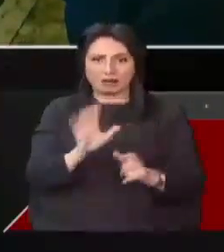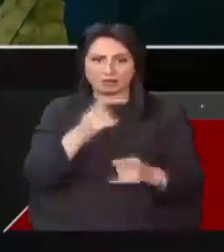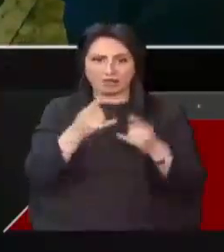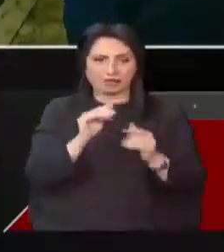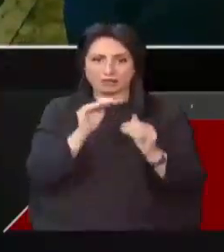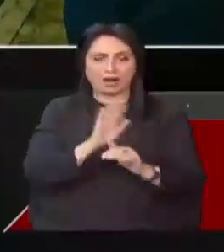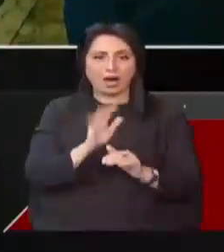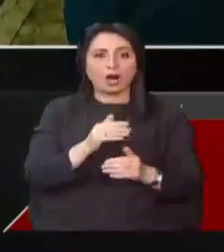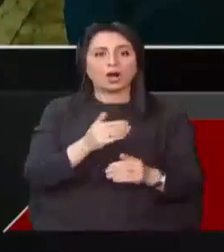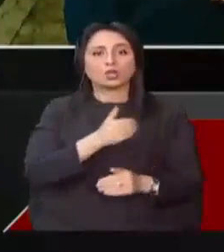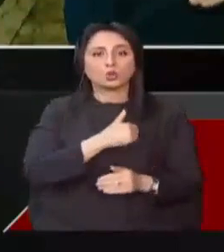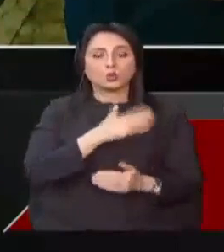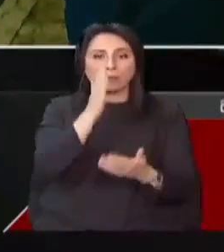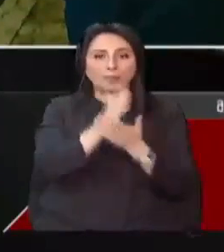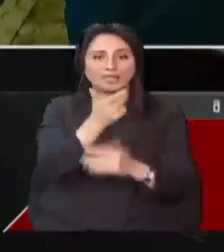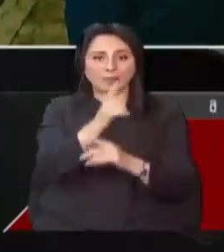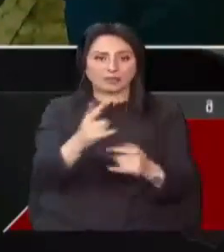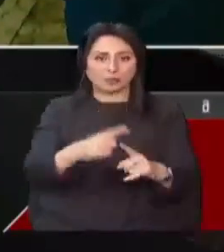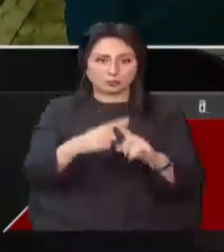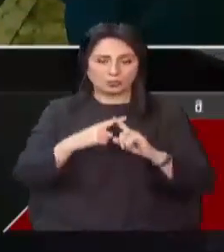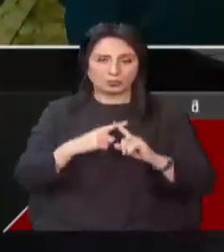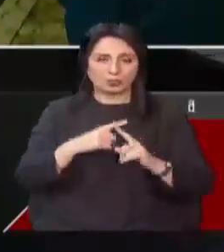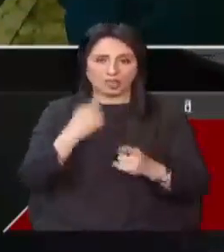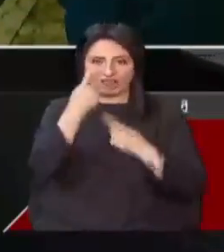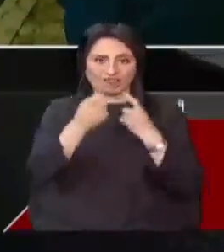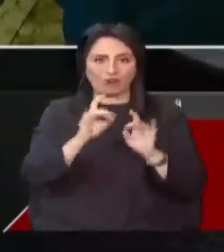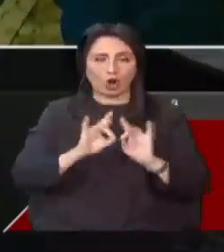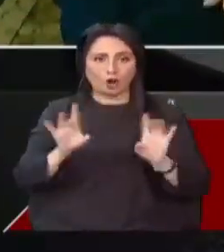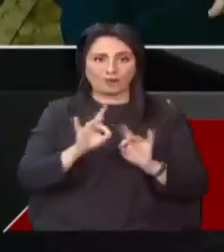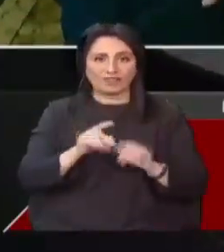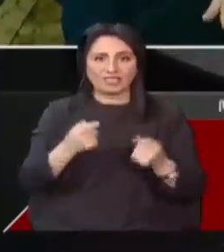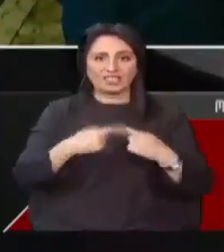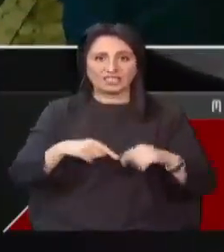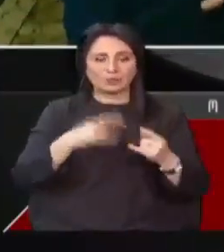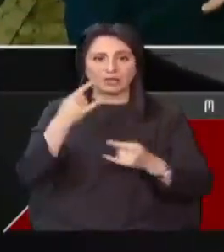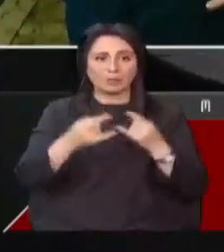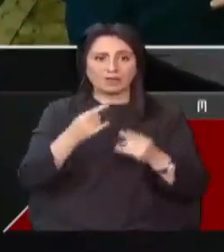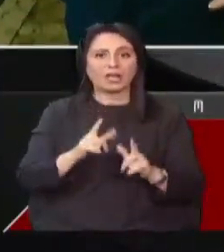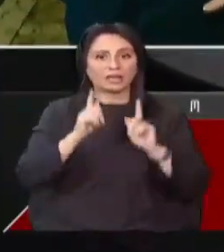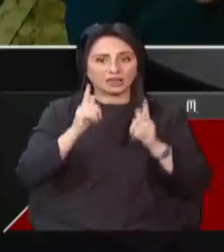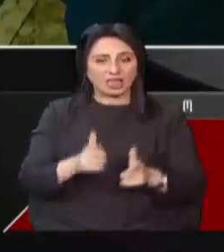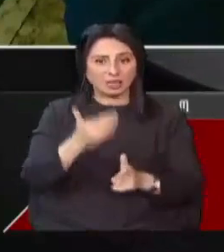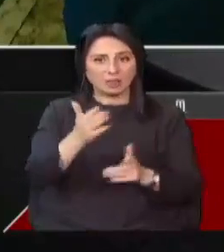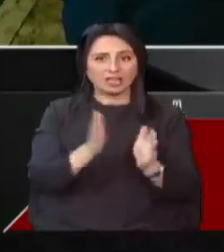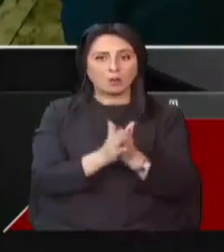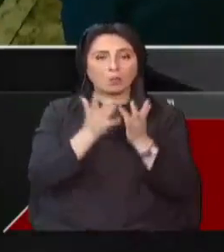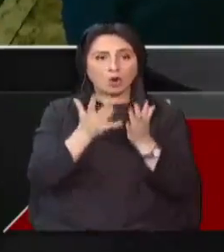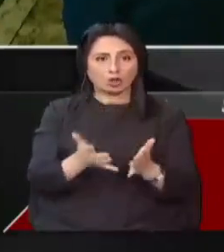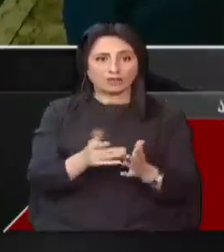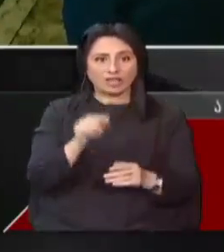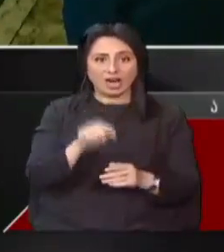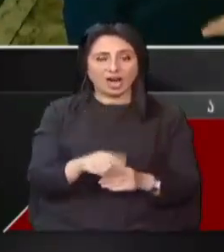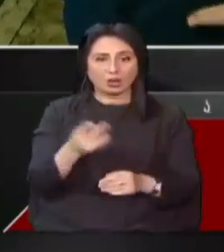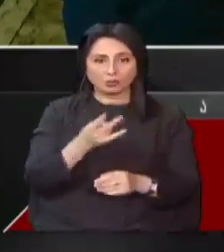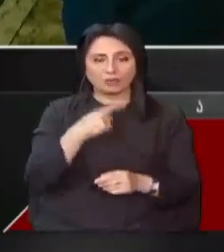mauqebotan ubralot surdat pirdapiri eterit esargeblat sainformatsio gamoshvebashi da საზოგადოებრივი მაუწყებელი დათანხმდა მათ მოთხოვნას. აქვე